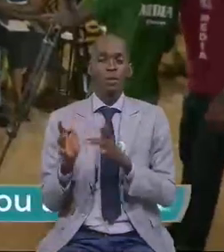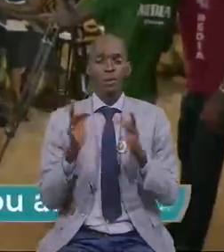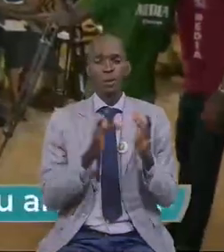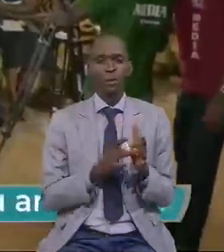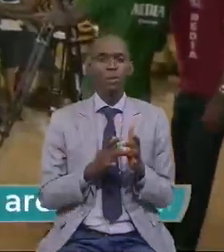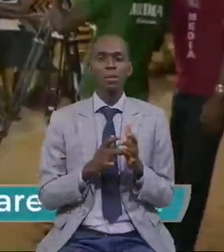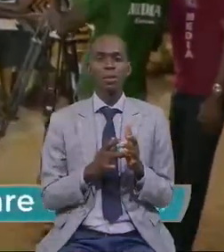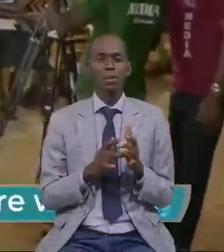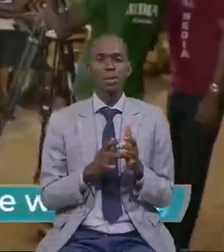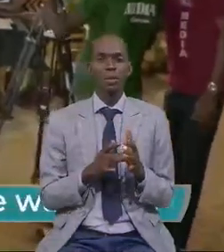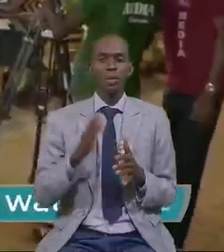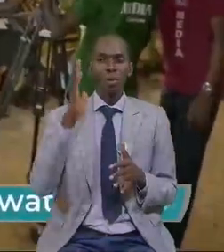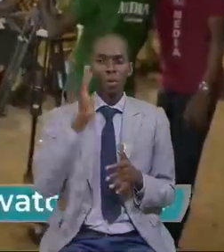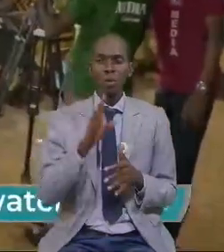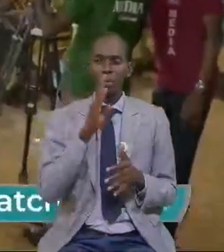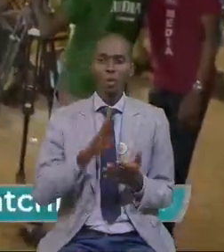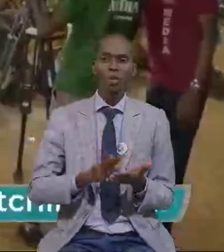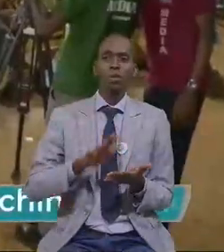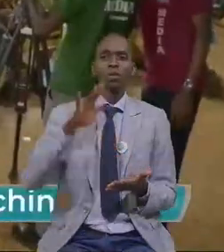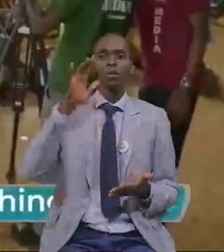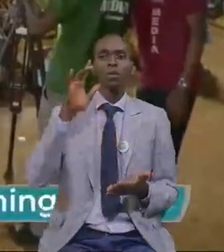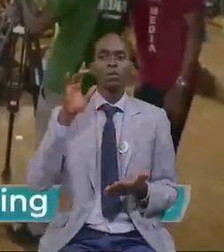Jésus sera glorifié